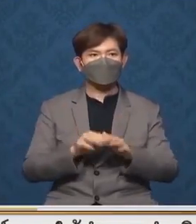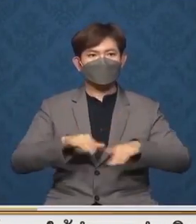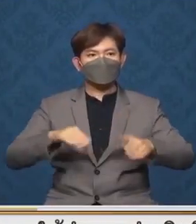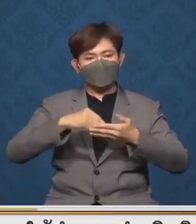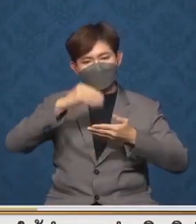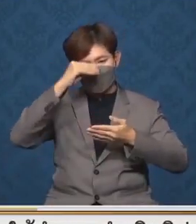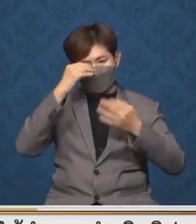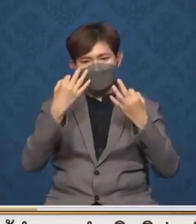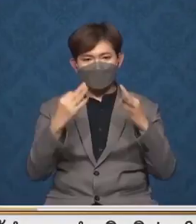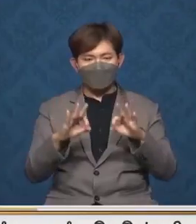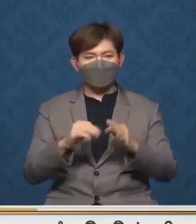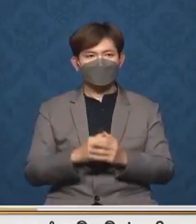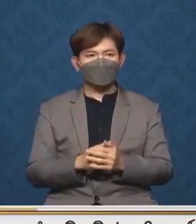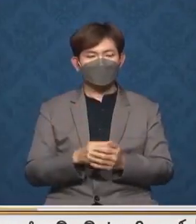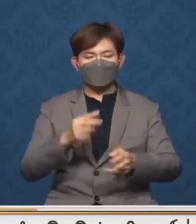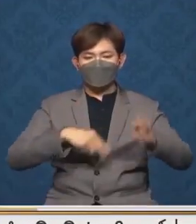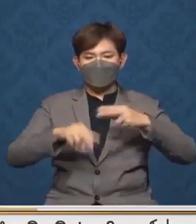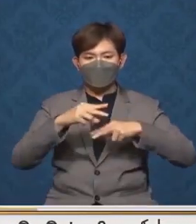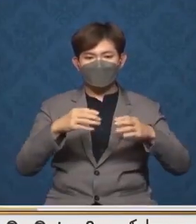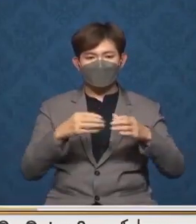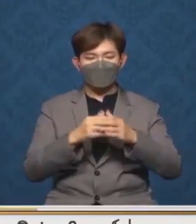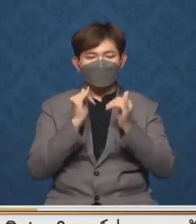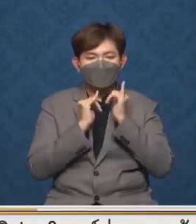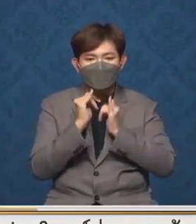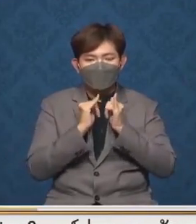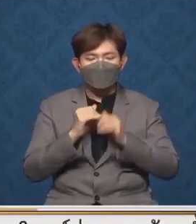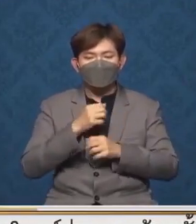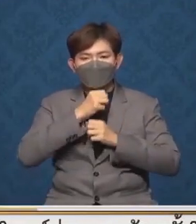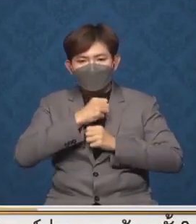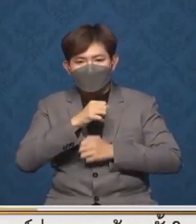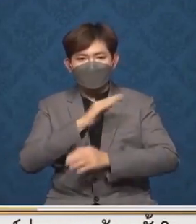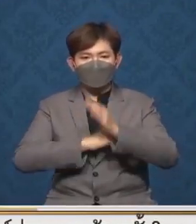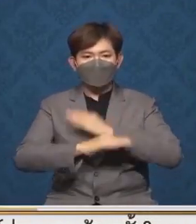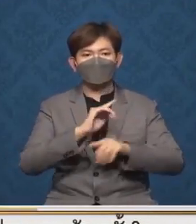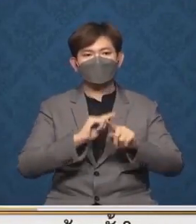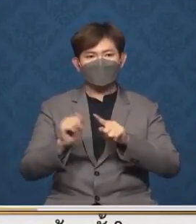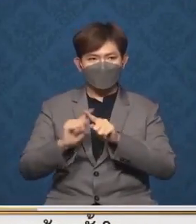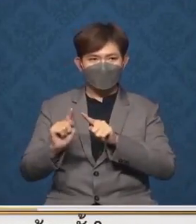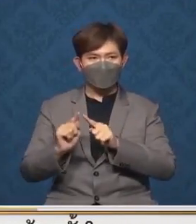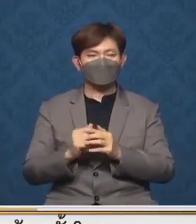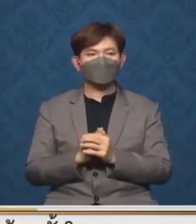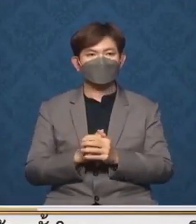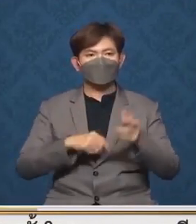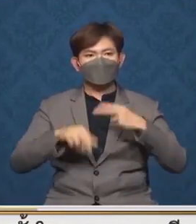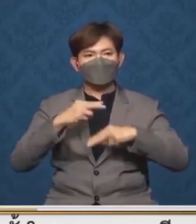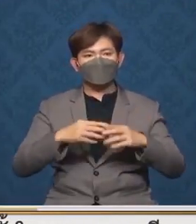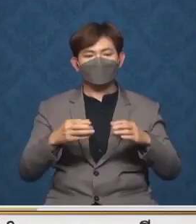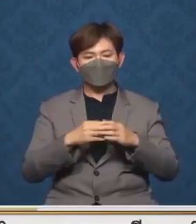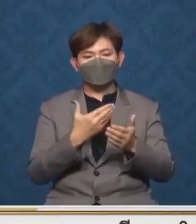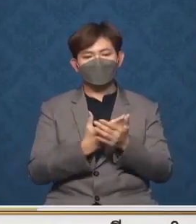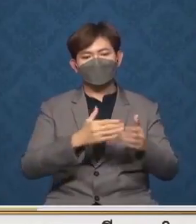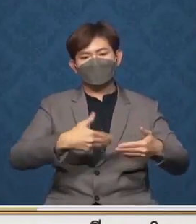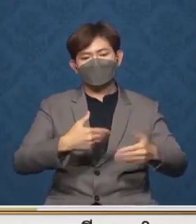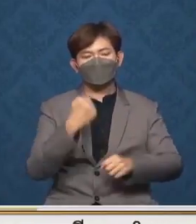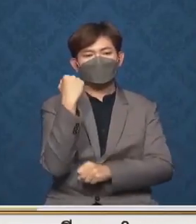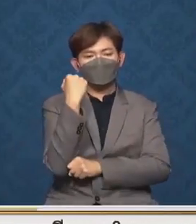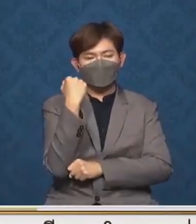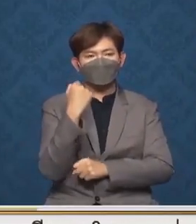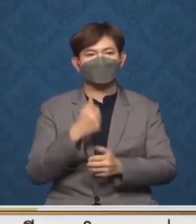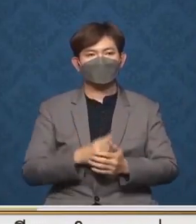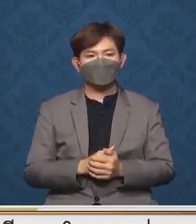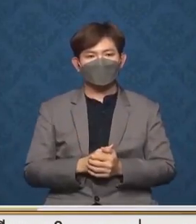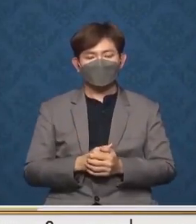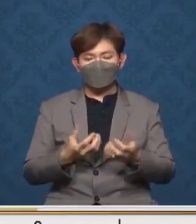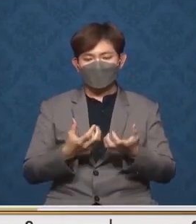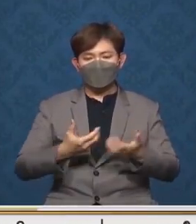ฟรีมุ่งดูแลเด็กแรกเกิดผู้สูงอายุและผู้พิการรวมทั้งดูแลผู้มีรายได้น้อยและแก้ไขทรัพย์สินของประ